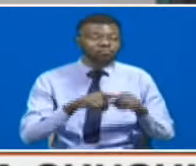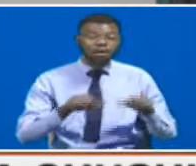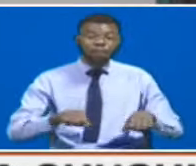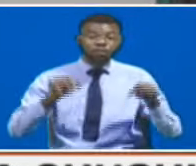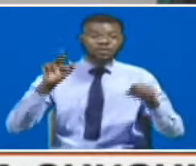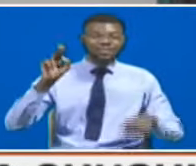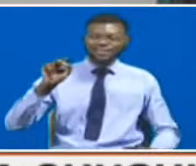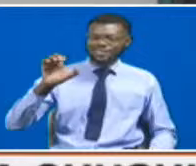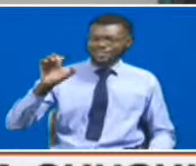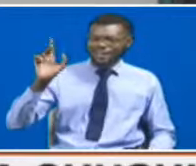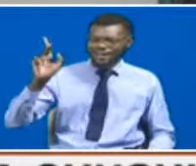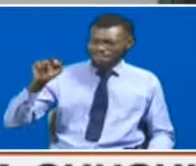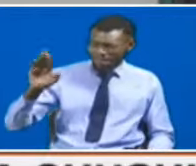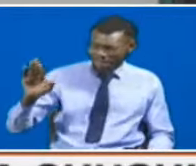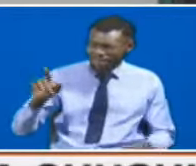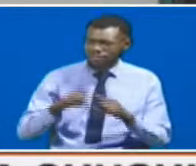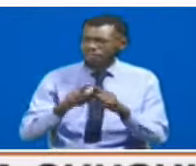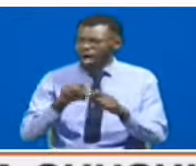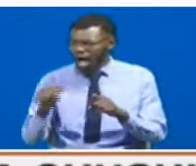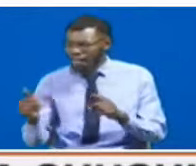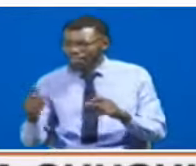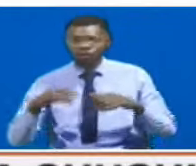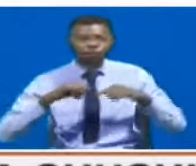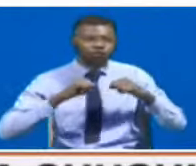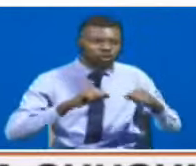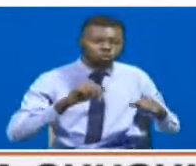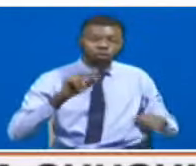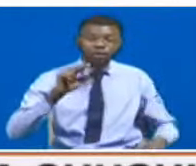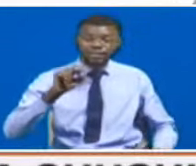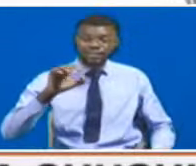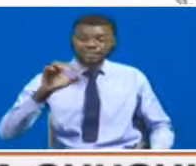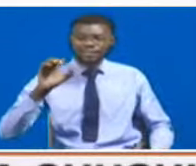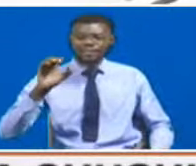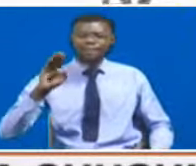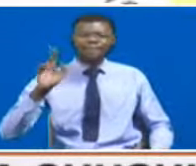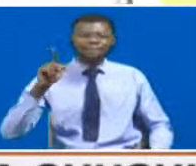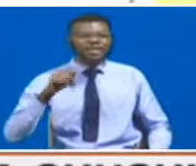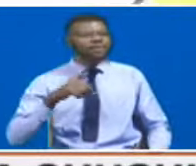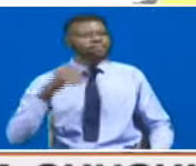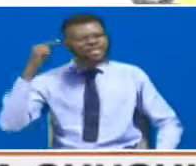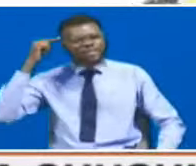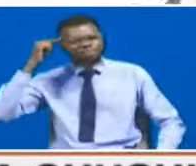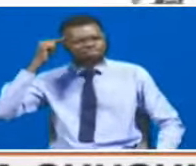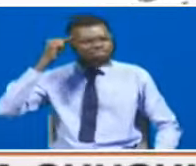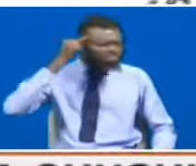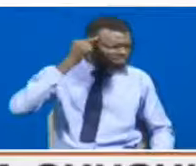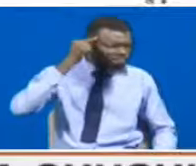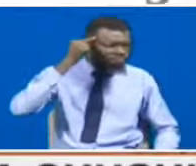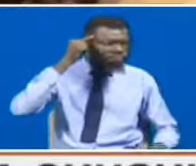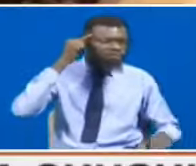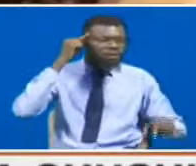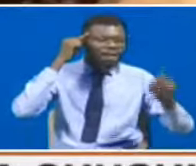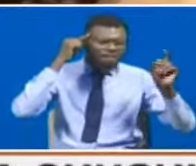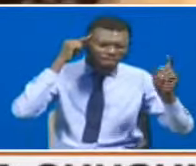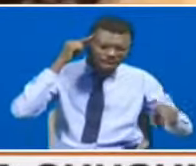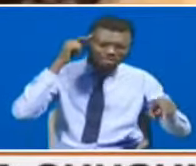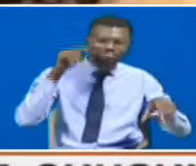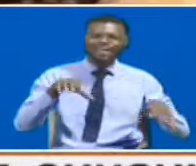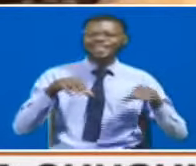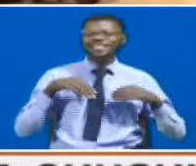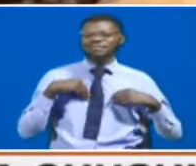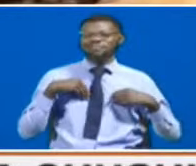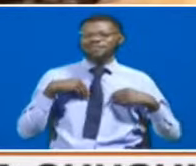na maafisa wengine wa NCPB wakimtaka kukubali kwenye vyombo vya habari kuwa Kell